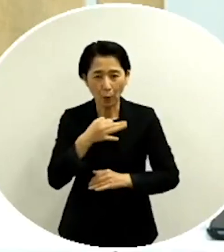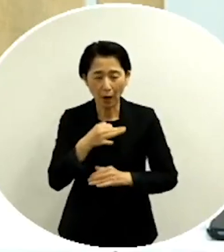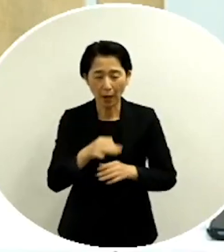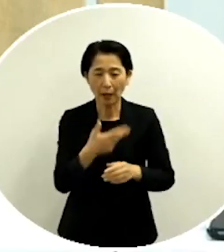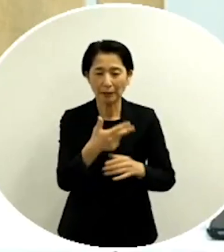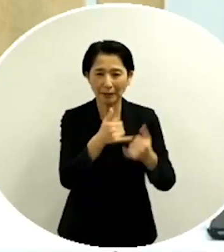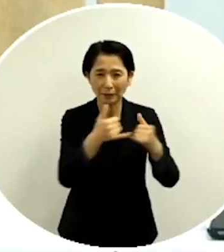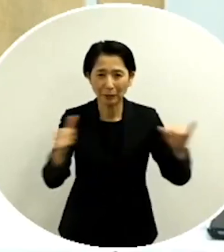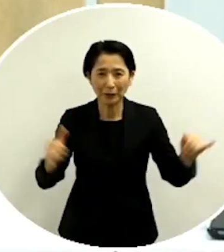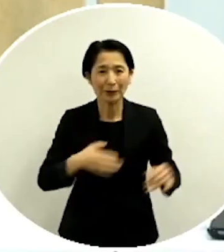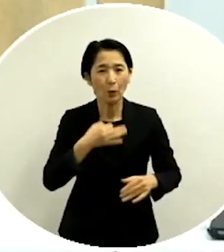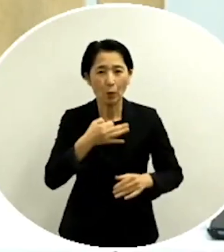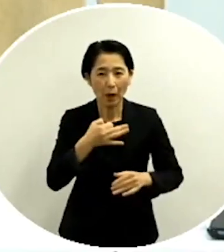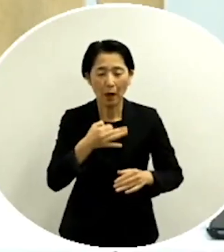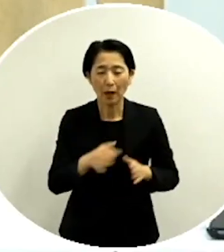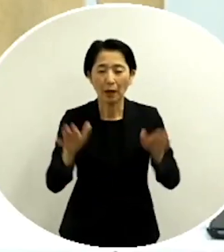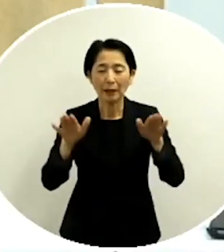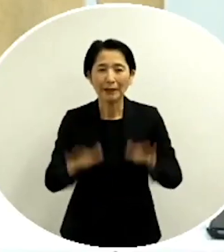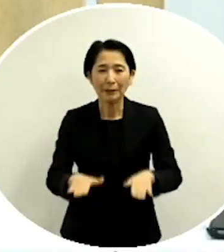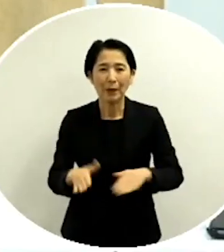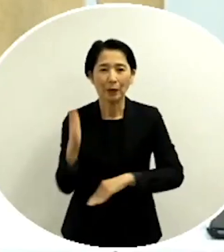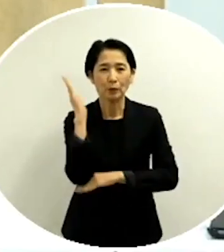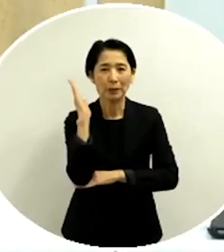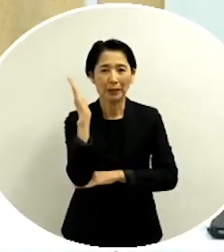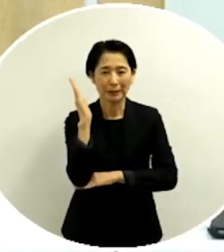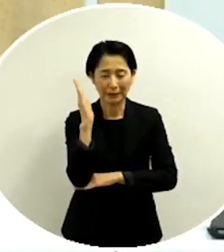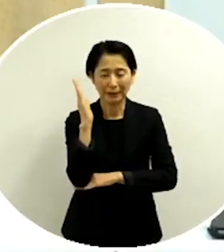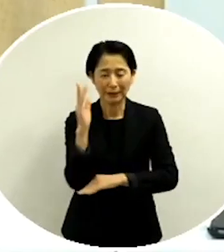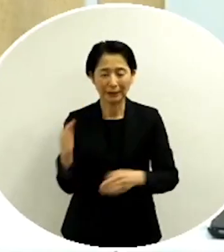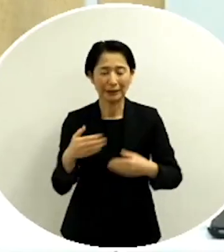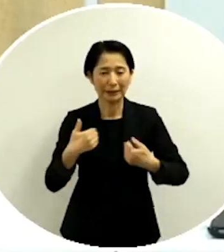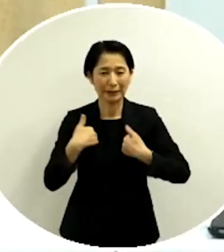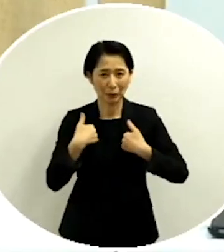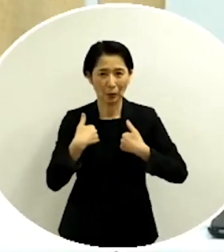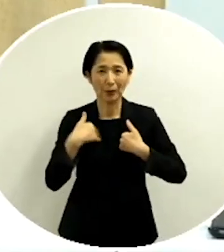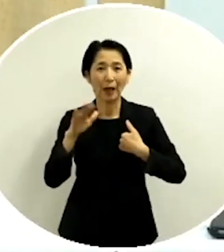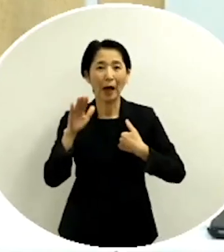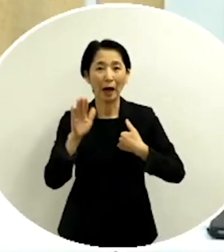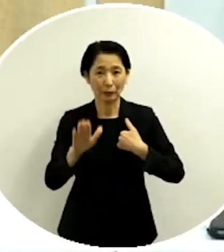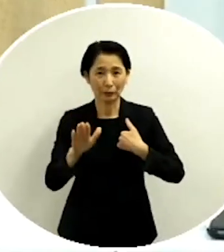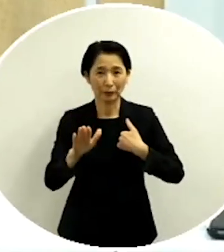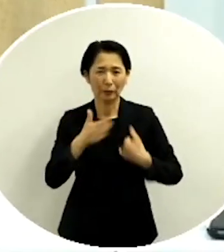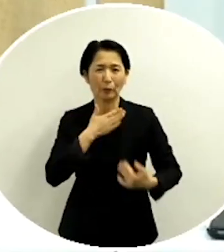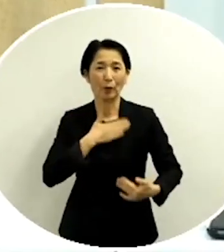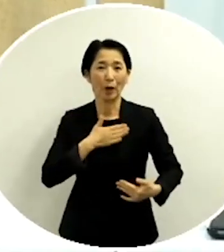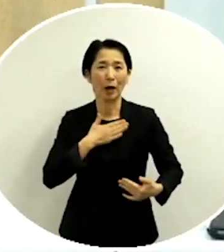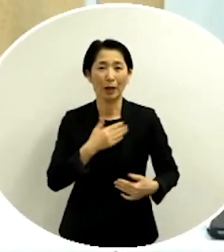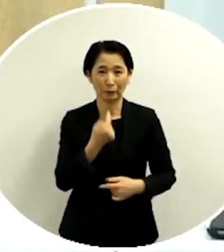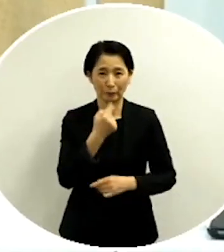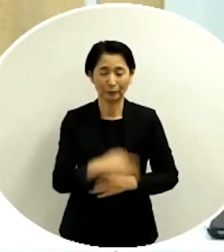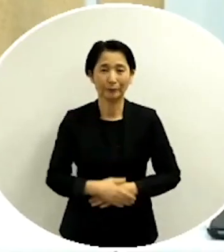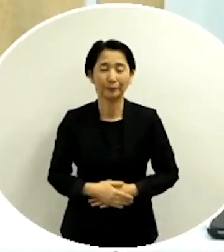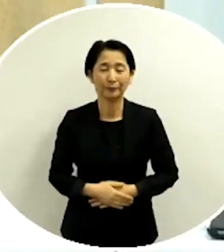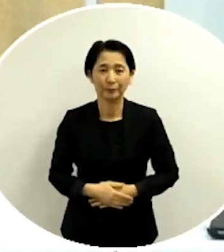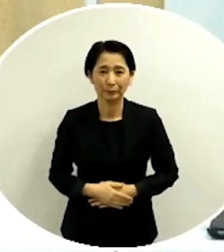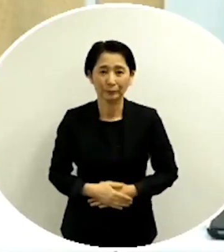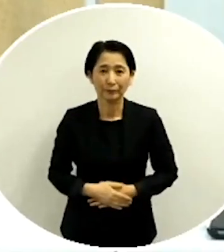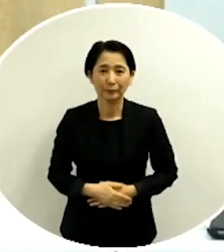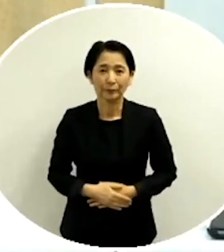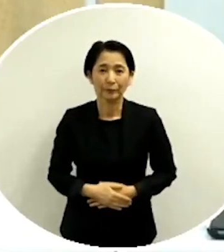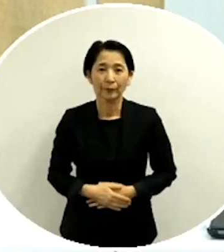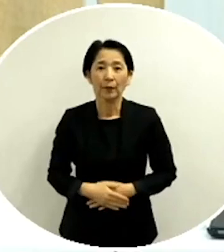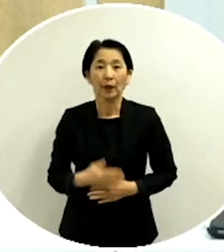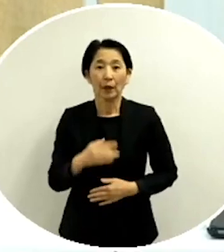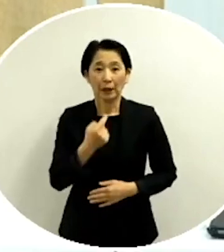これがいまの政治に本当に必要だということは身をもって体験しております私は